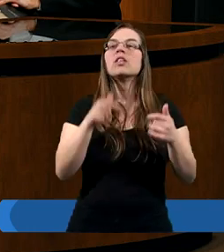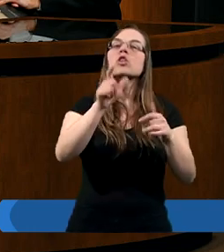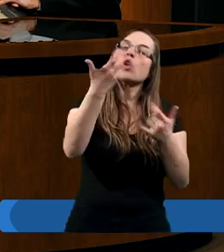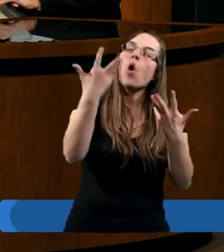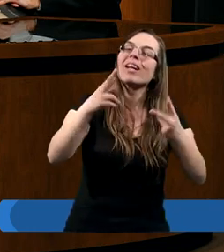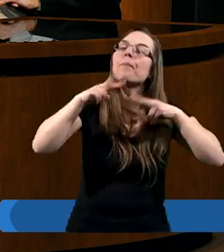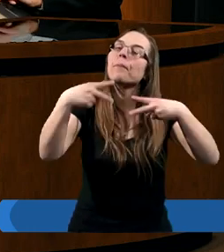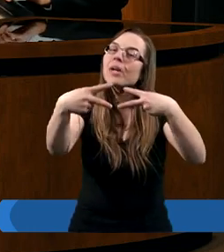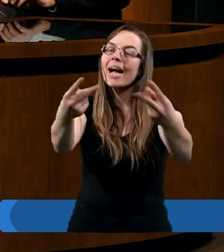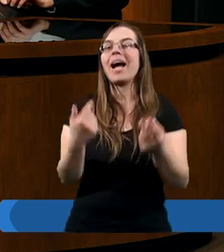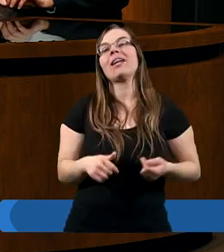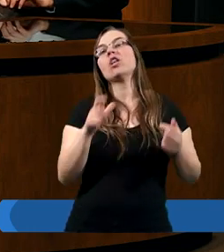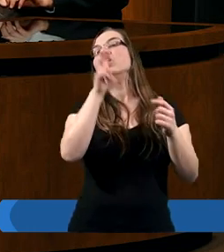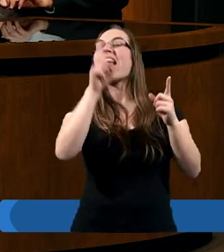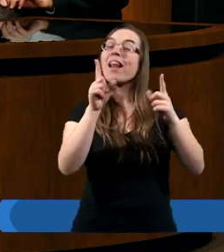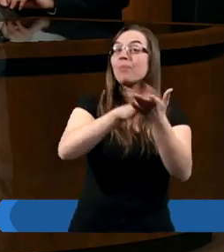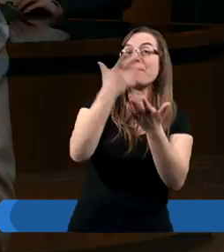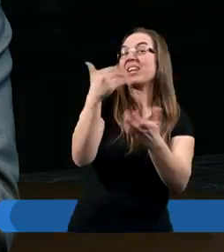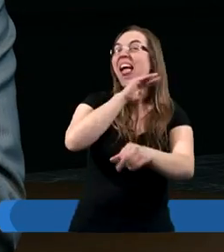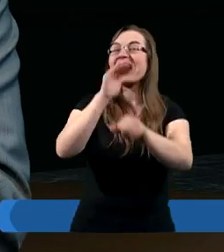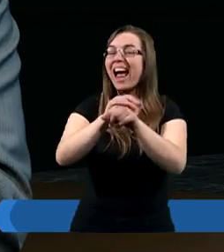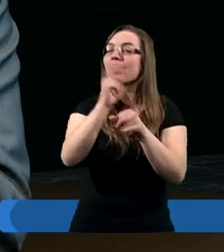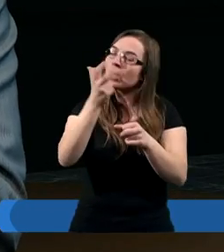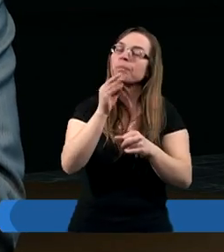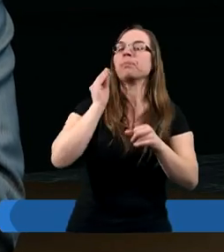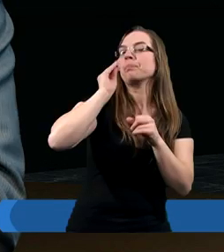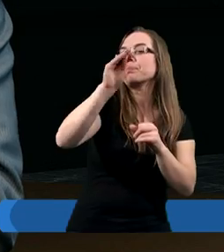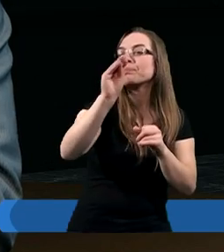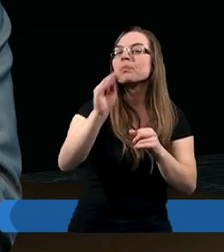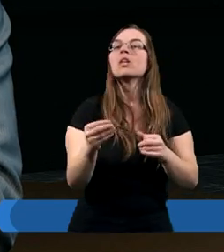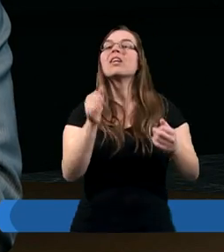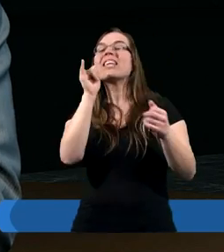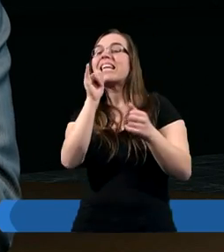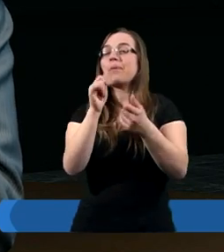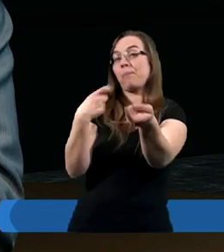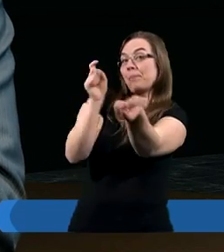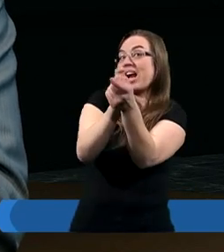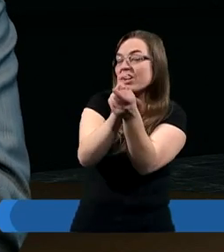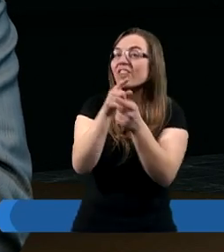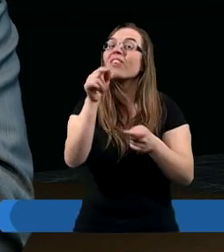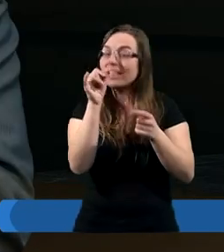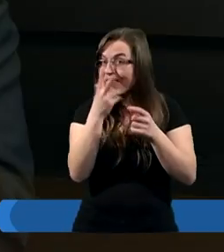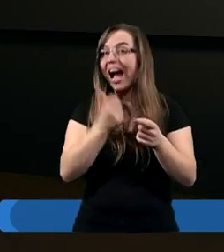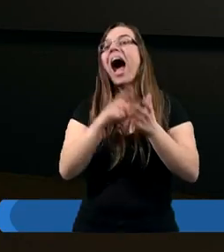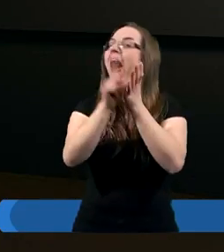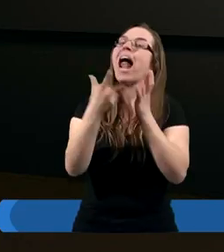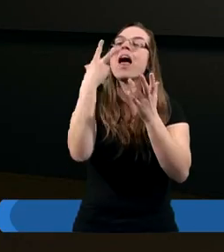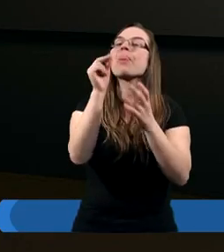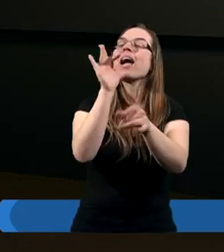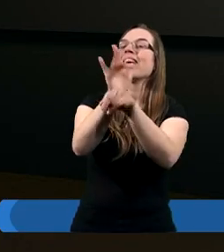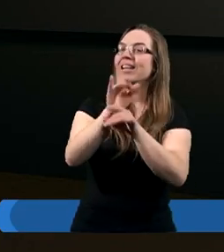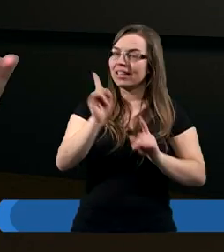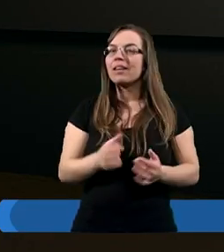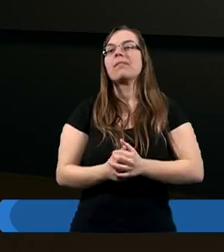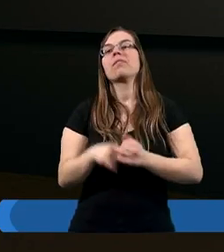chcemy przekazać, tak? Bo nie zgadzamy się z czymś, wyrazić aprobatę jako człowieka. Z tego